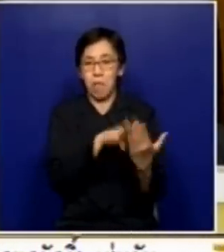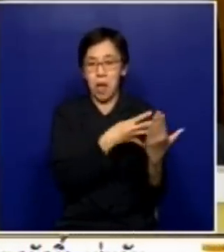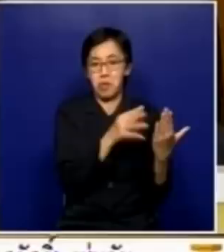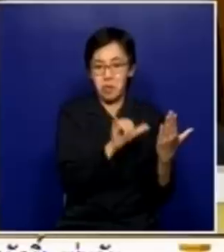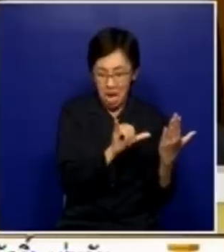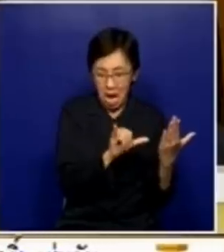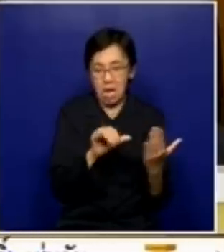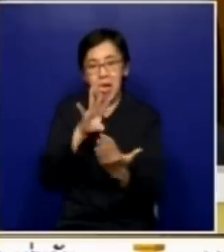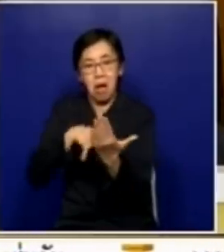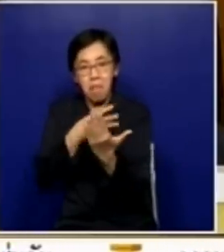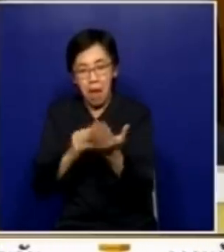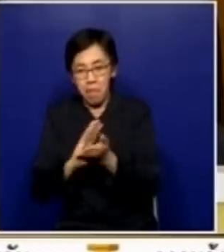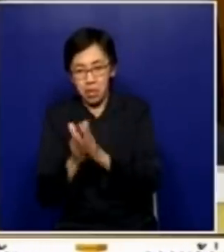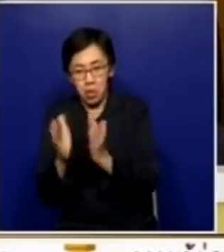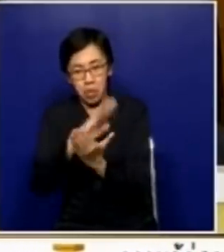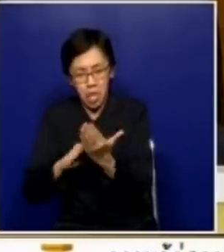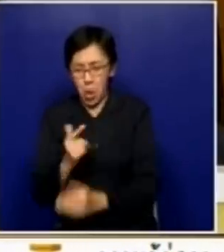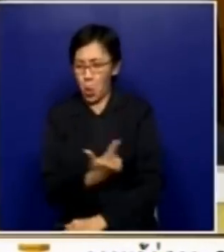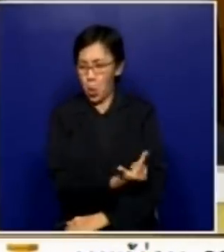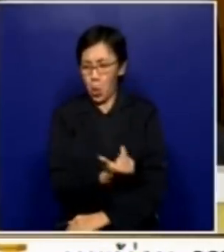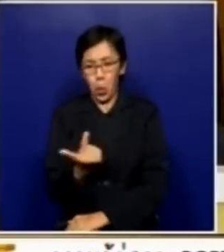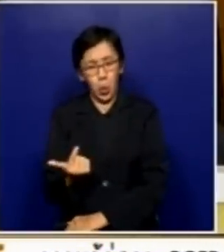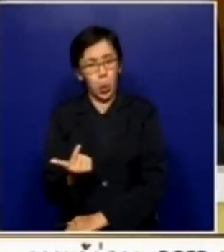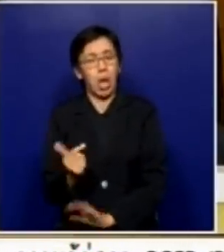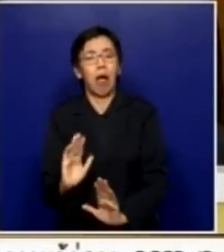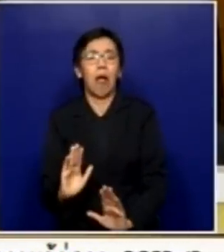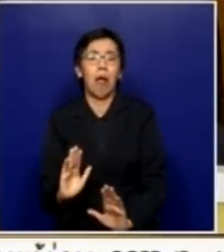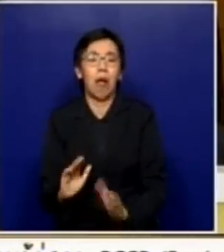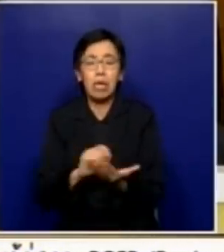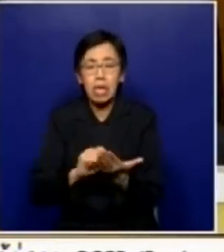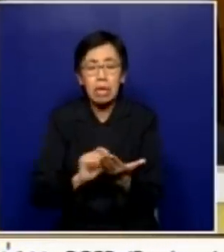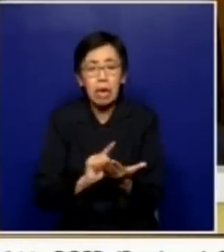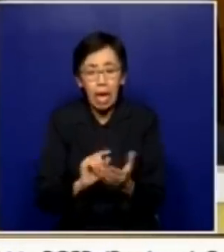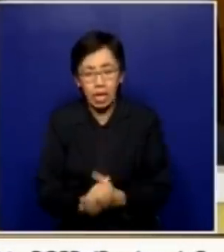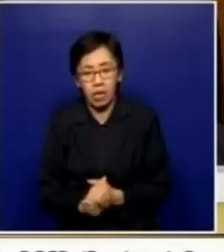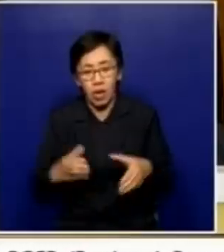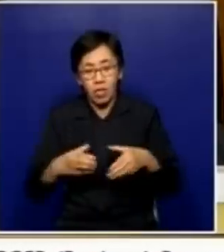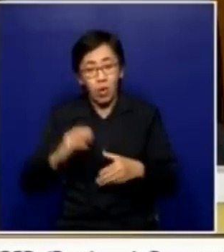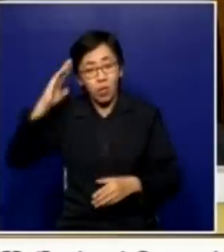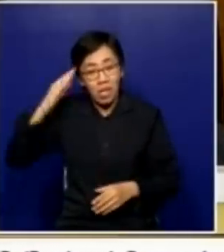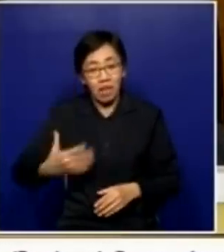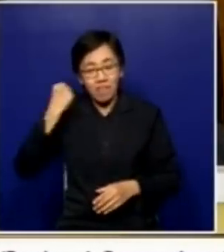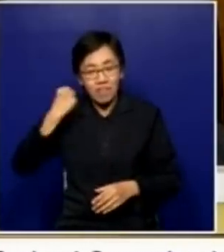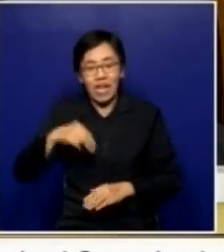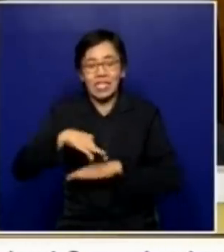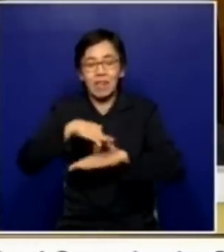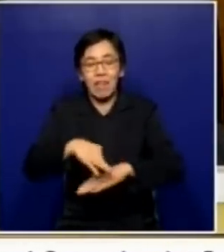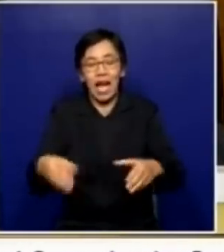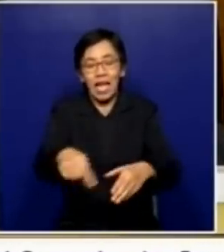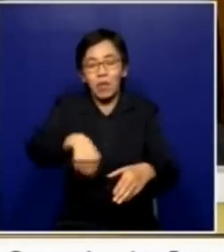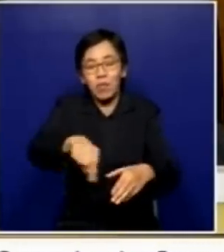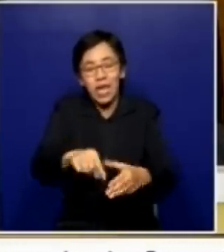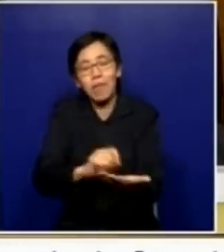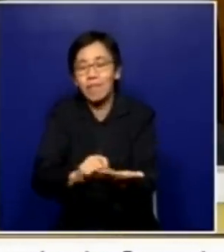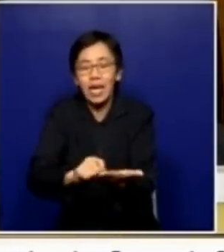แต่วาเบื้องหลงของแผนการเหล่านี้ร้วนถูกร่างขึ้นโยคนที่ขณะรฐประหารแต่งตั้ง เข้ามานั่งดำลงตำแหน่ง